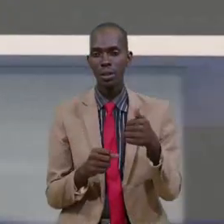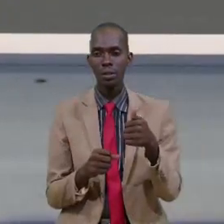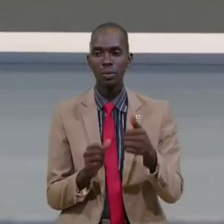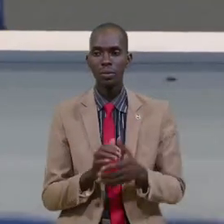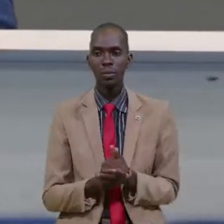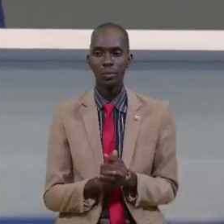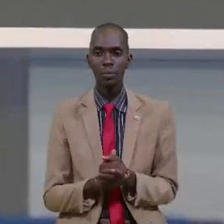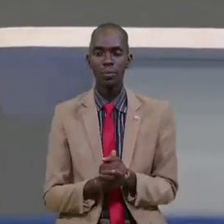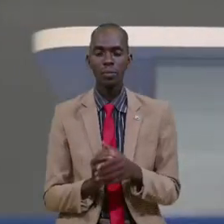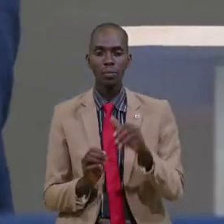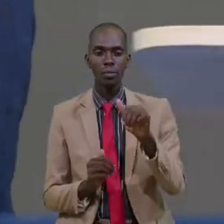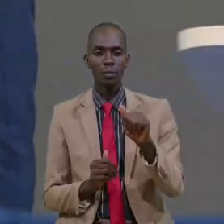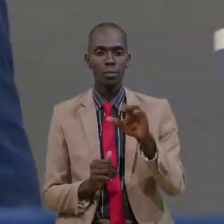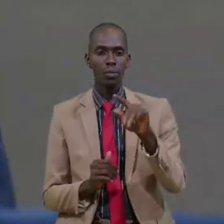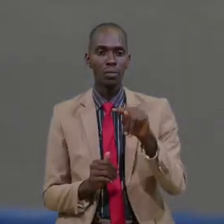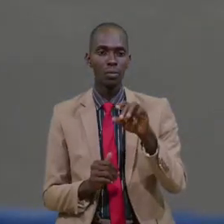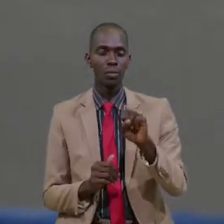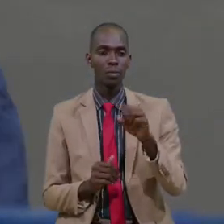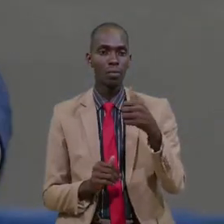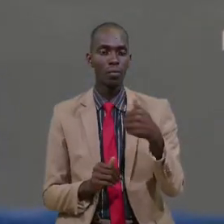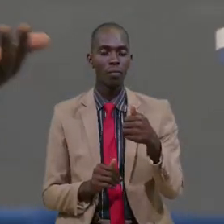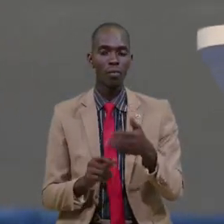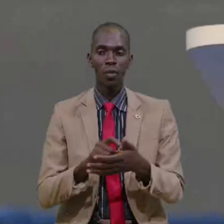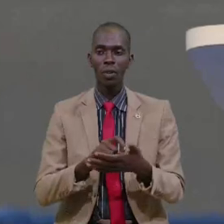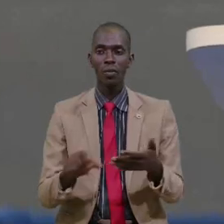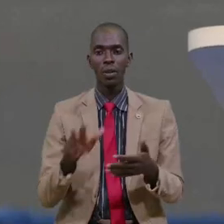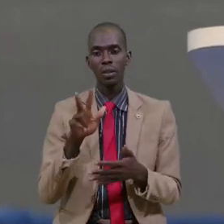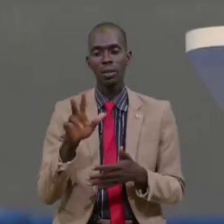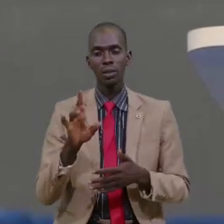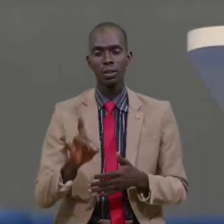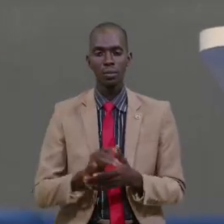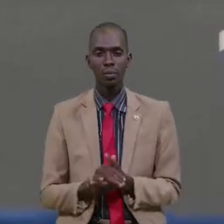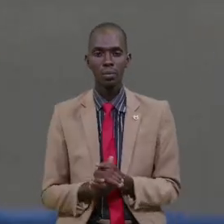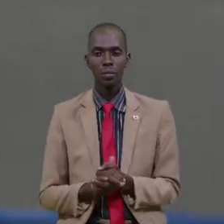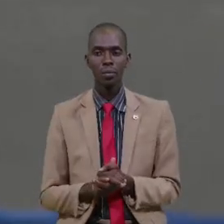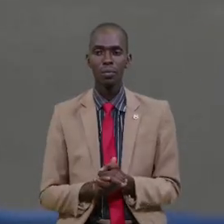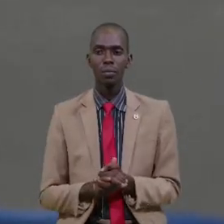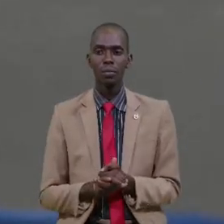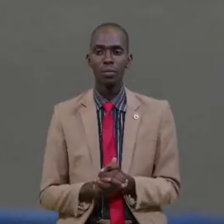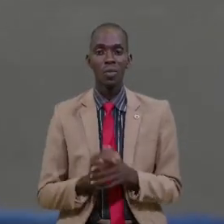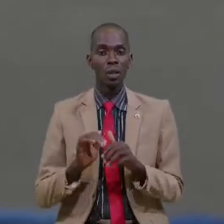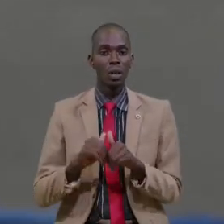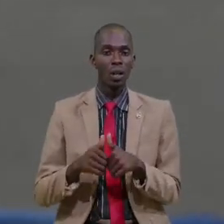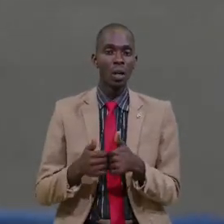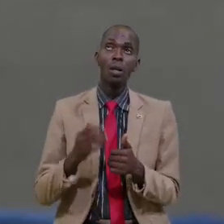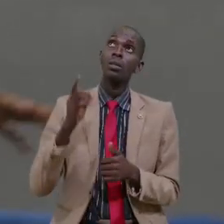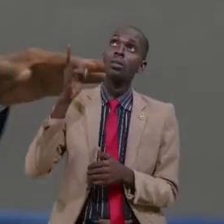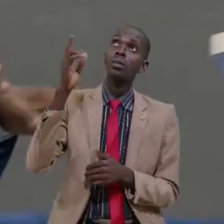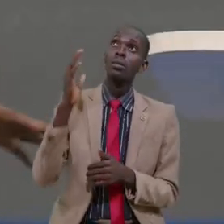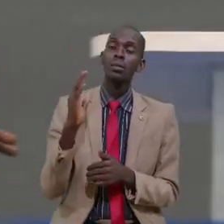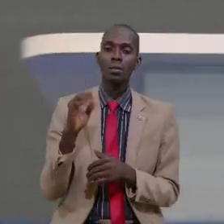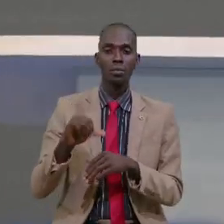Acte 10, verset 38. Acte 10, vous savez comment